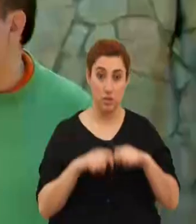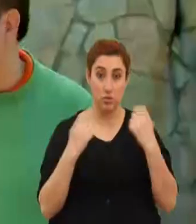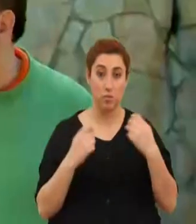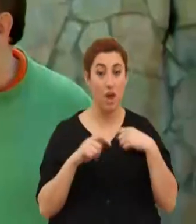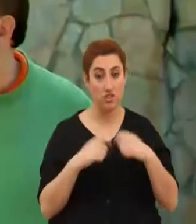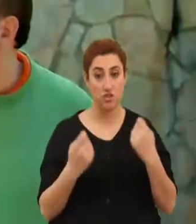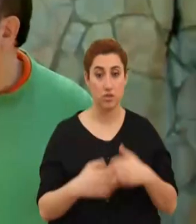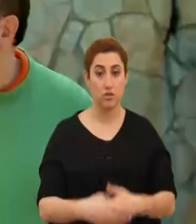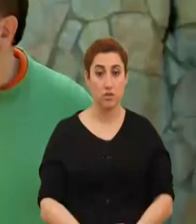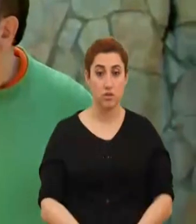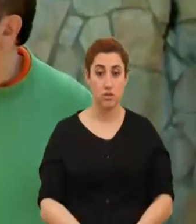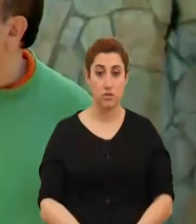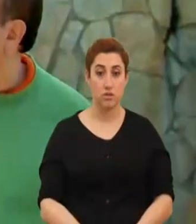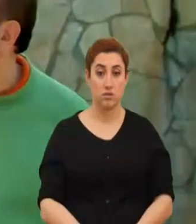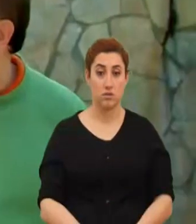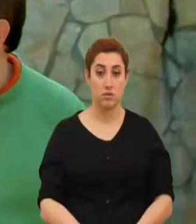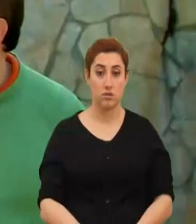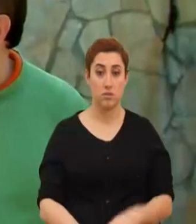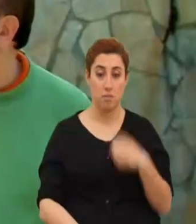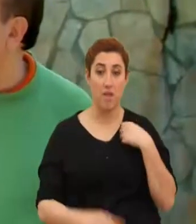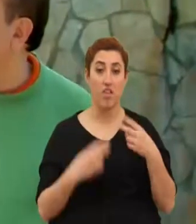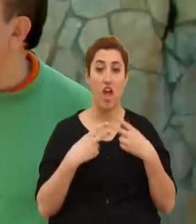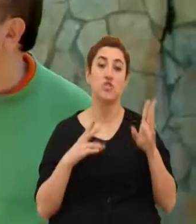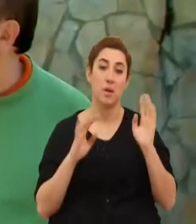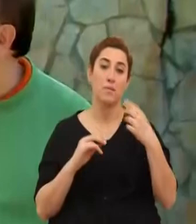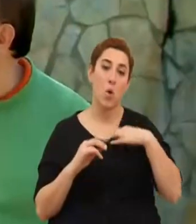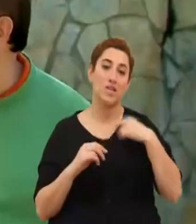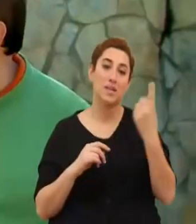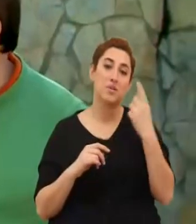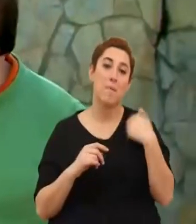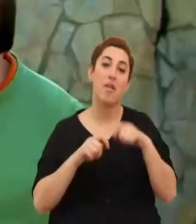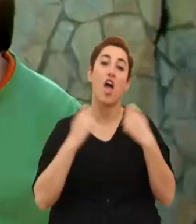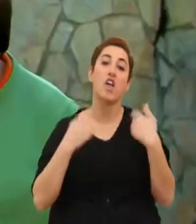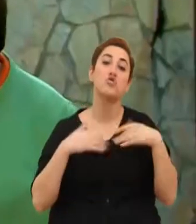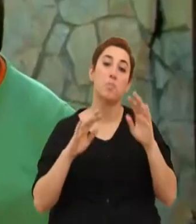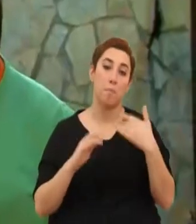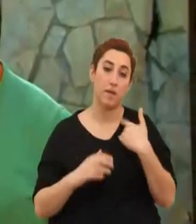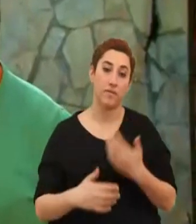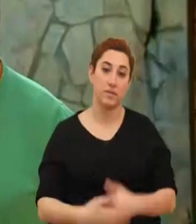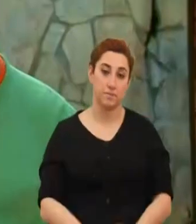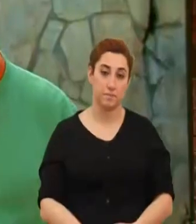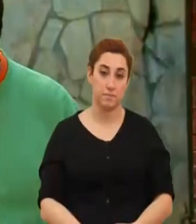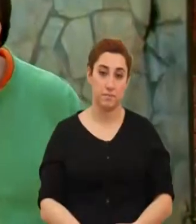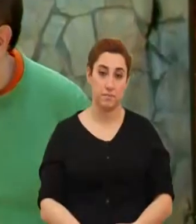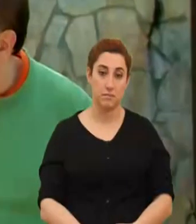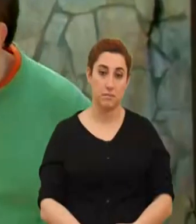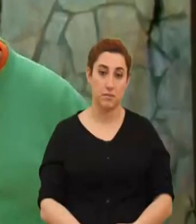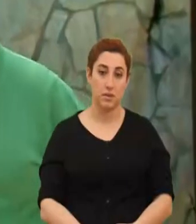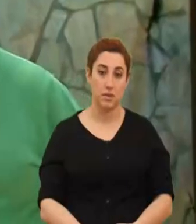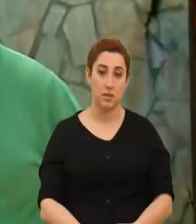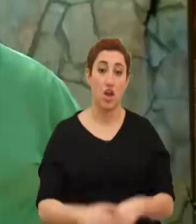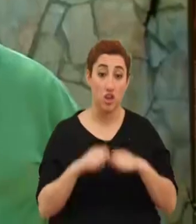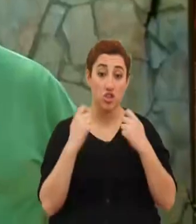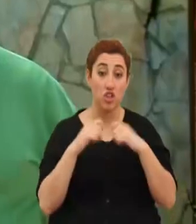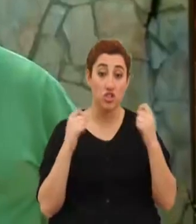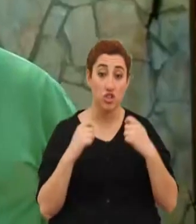Açıyorum. Gel. Bak ben açmamış oldum. Özel bir şeyi ben açmamış oldum. Aç